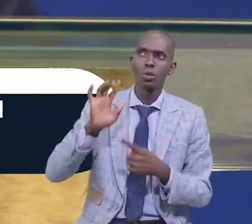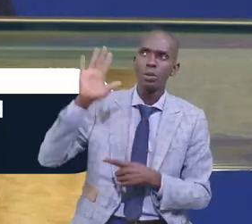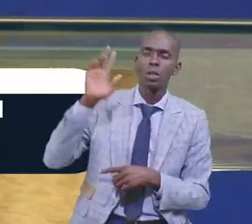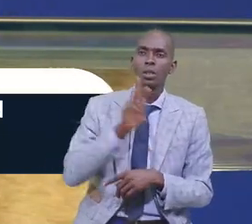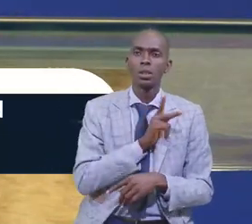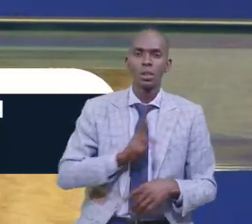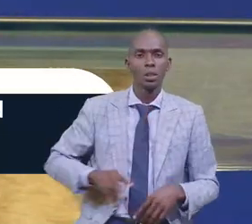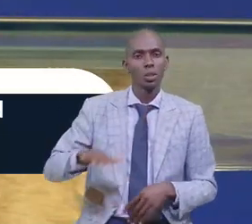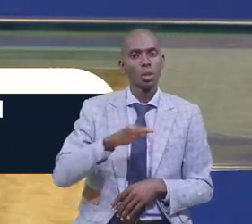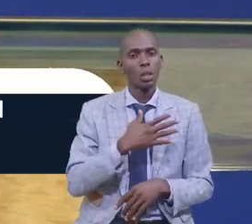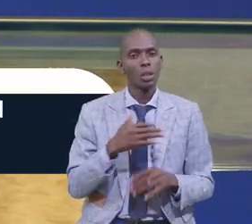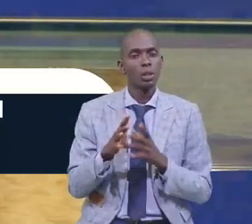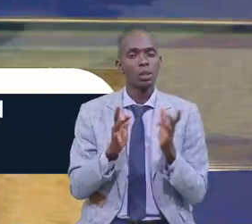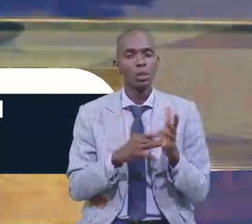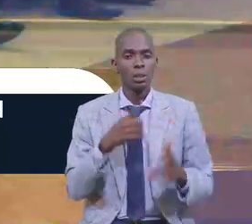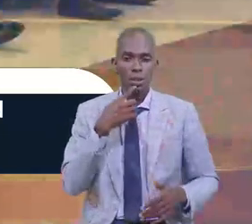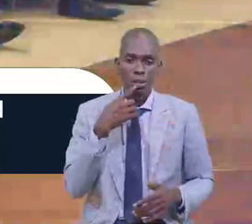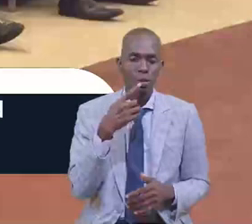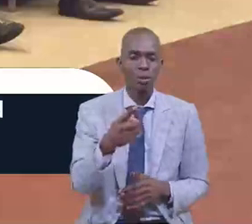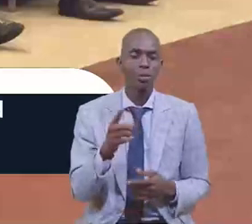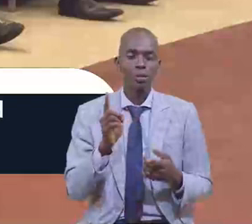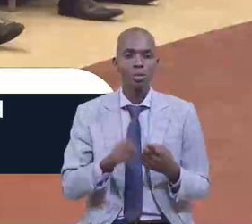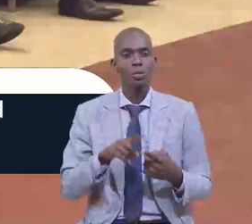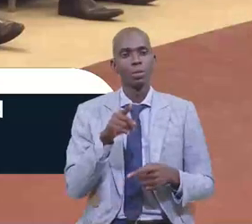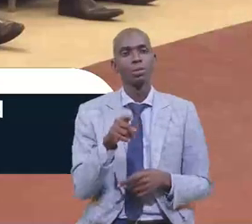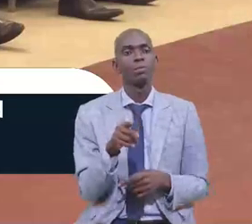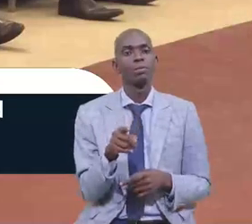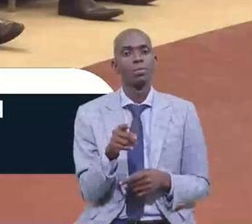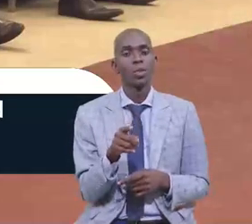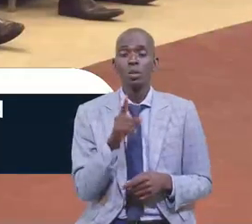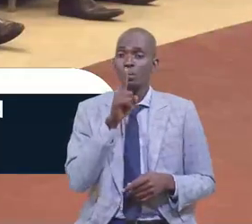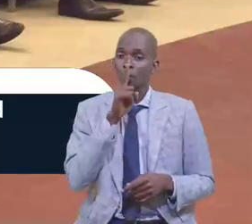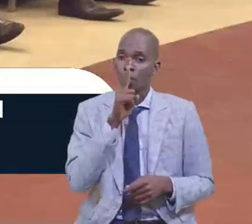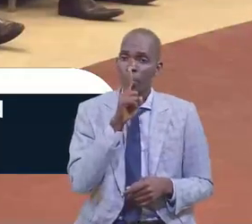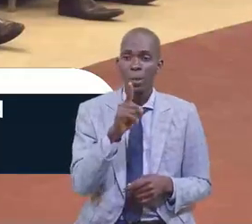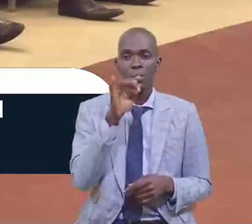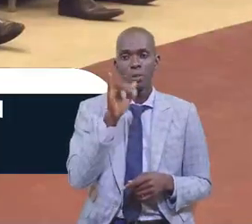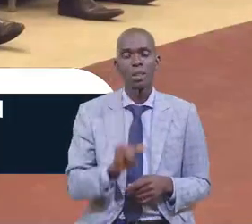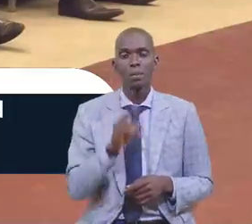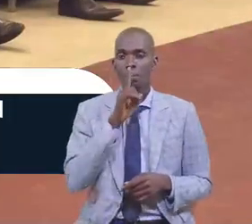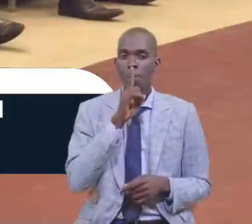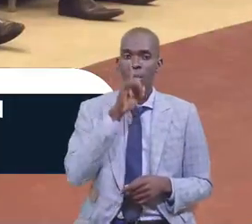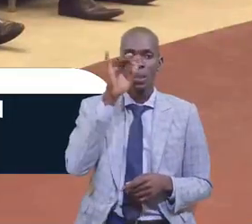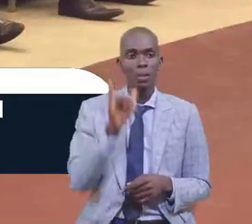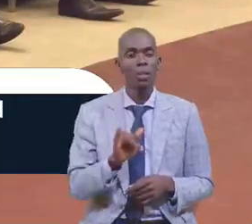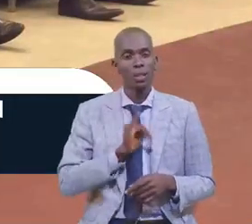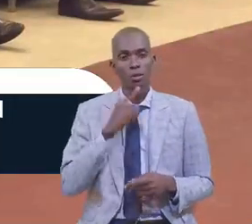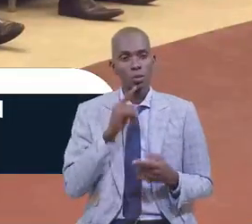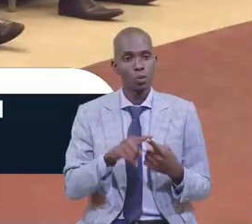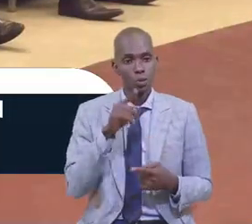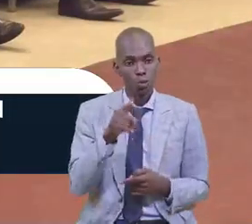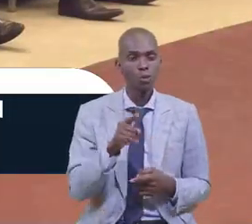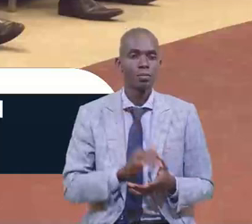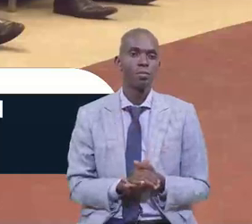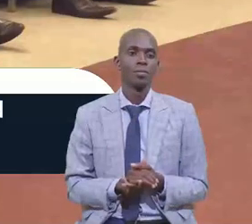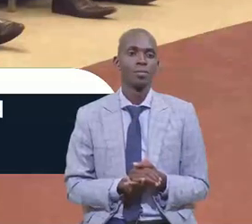règne. Jésus lui répondit, je te le dis en vérité.